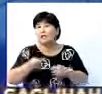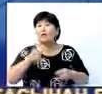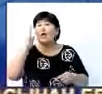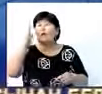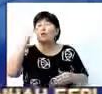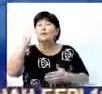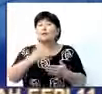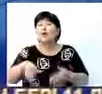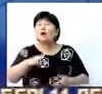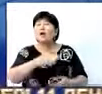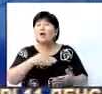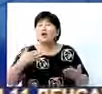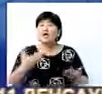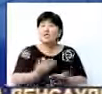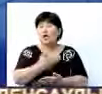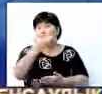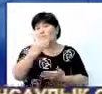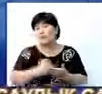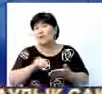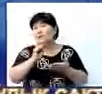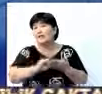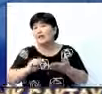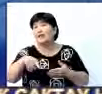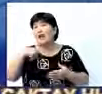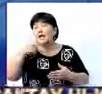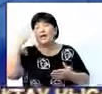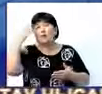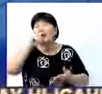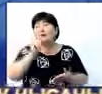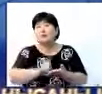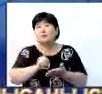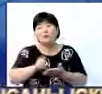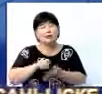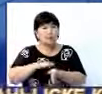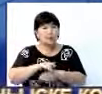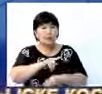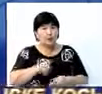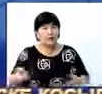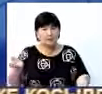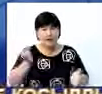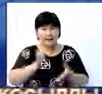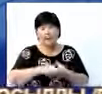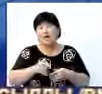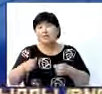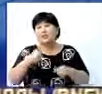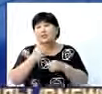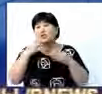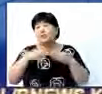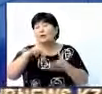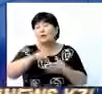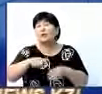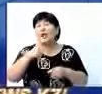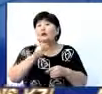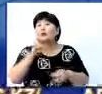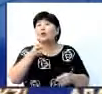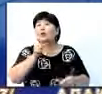болашаққа бағдар рухани жаңғыру атты бағдарламалық мақаласында айтылған мақсат міндеттерінің орындалу барысымен танысты. Жетекші партия өкілдері алдымен